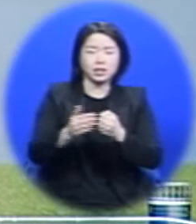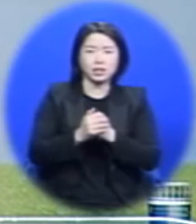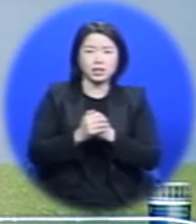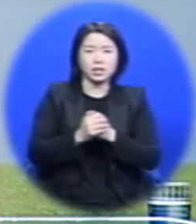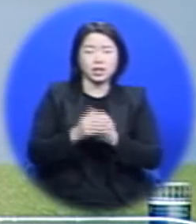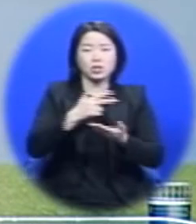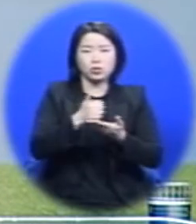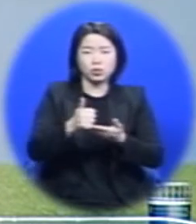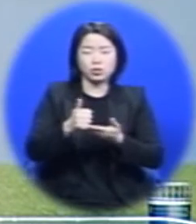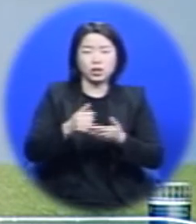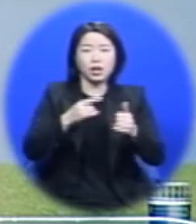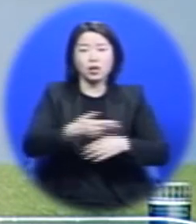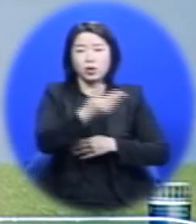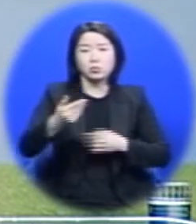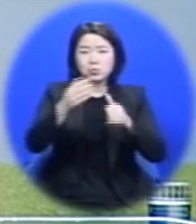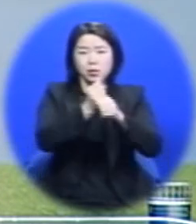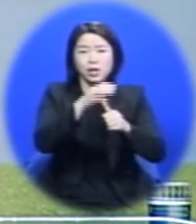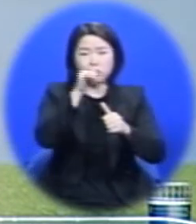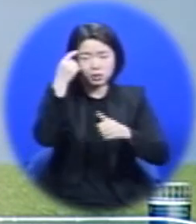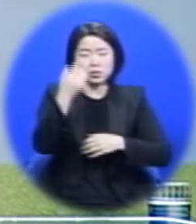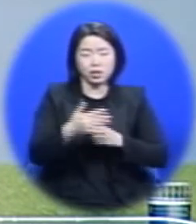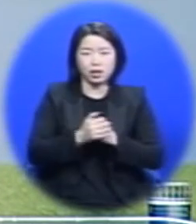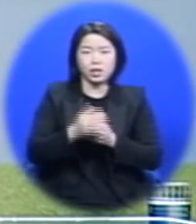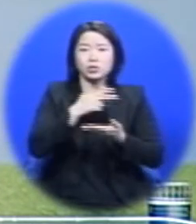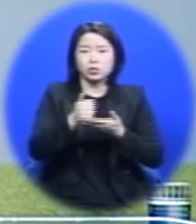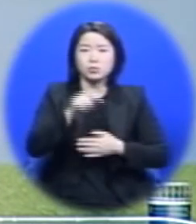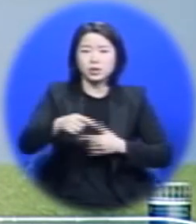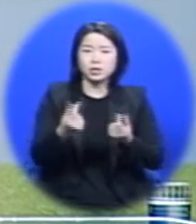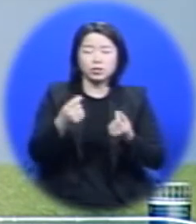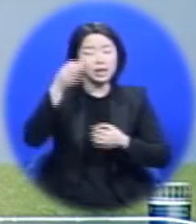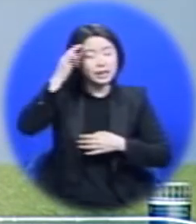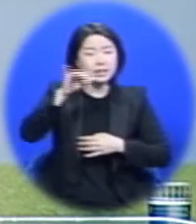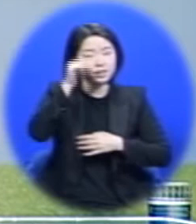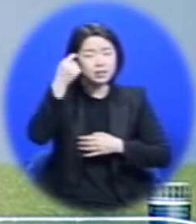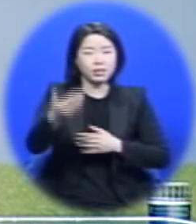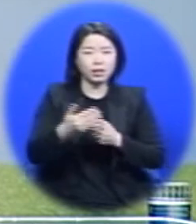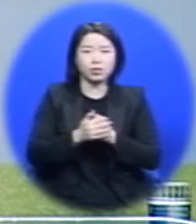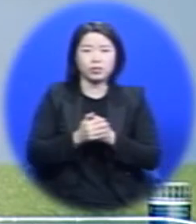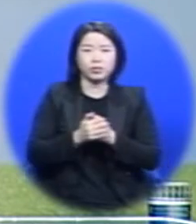여러분은 주님께 매달리십니까? 주님이 그렇게 인정하실까요?